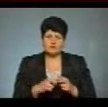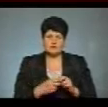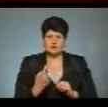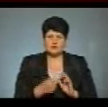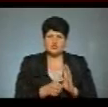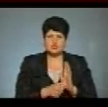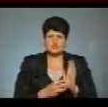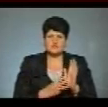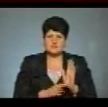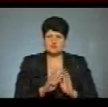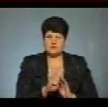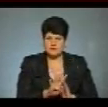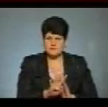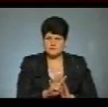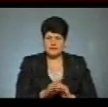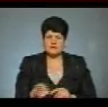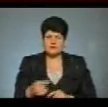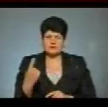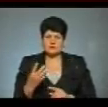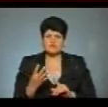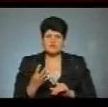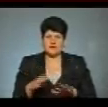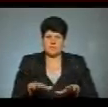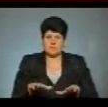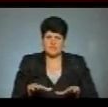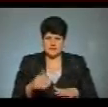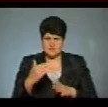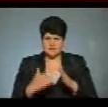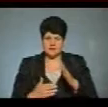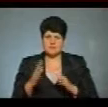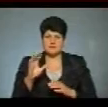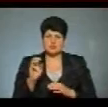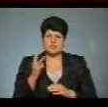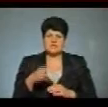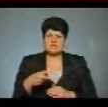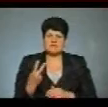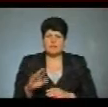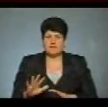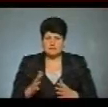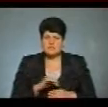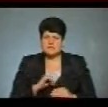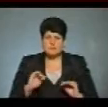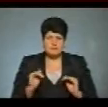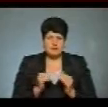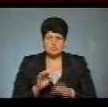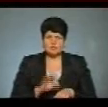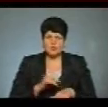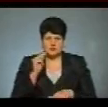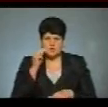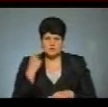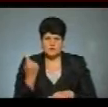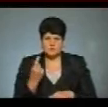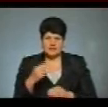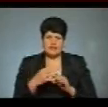область – 680. Тернопільщина сьогодні на четвертому місці – 532 випадки. Найменше хворих у Чернігівській області